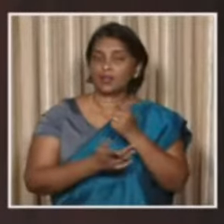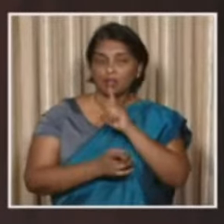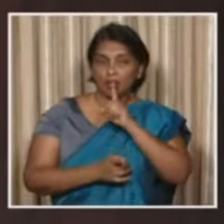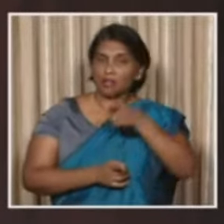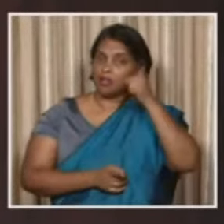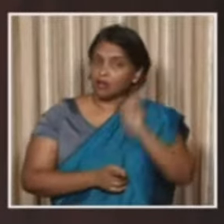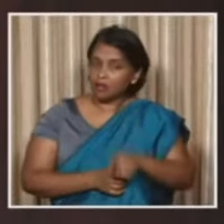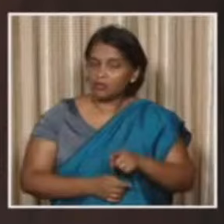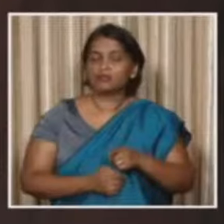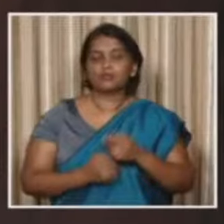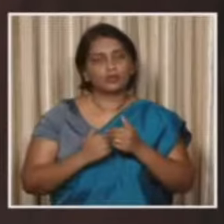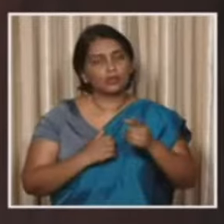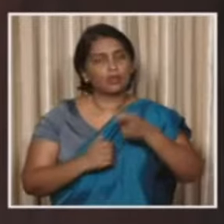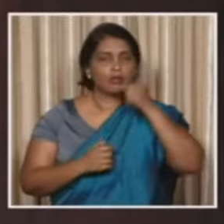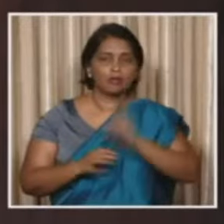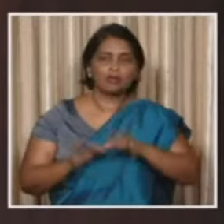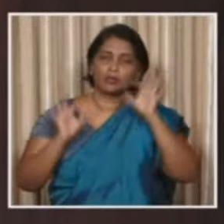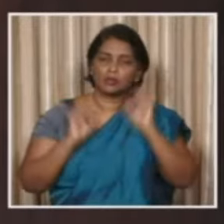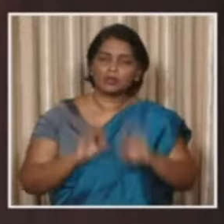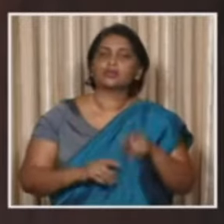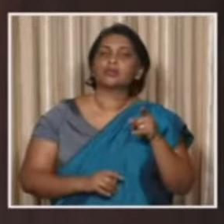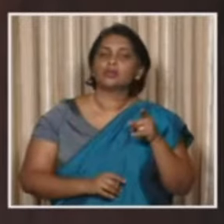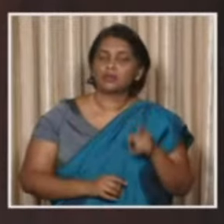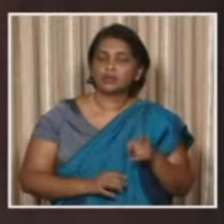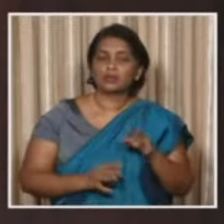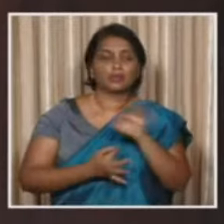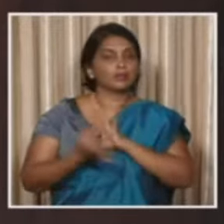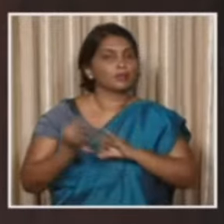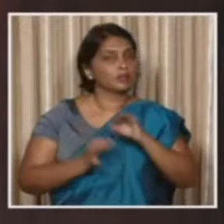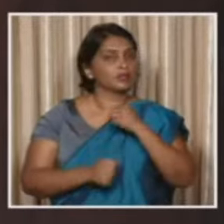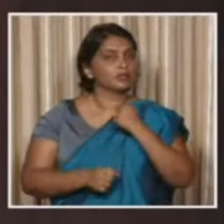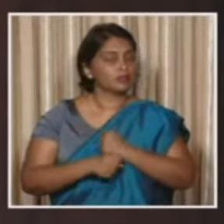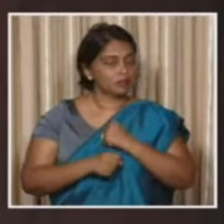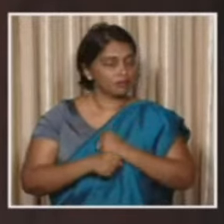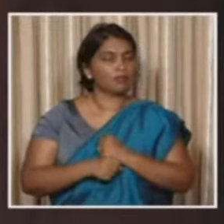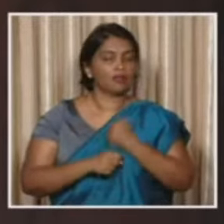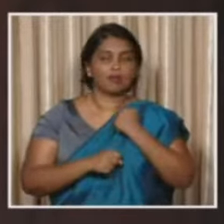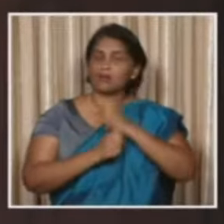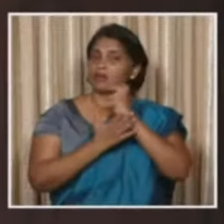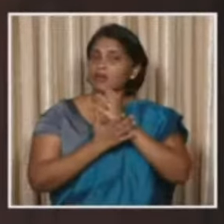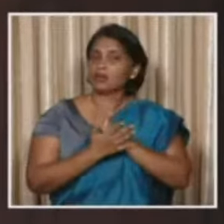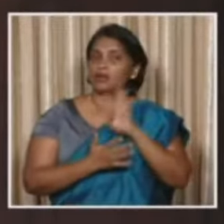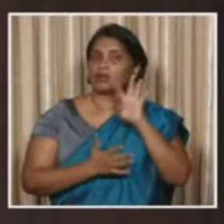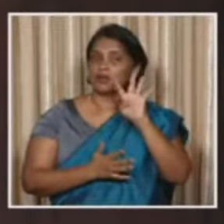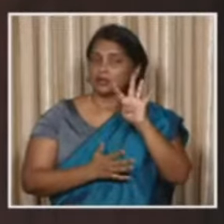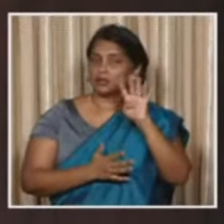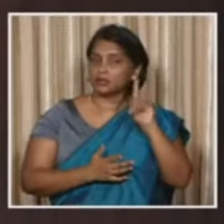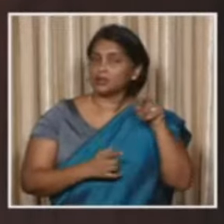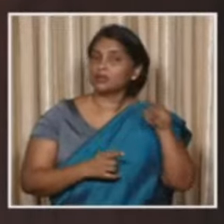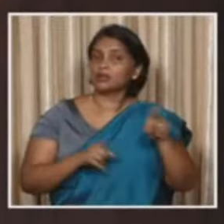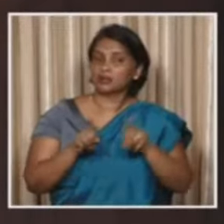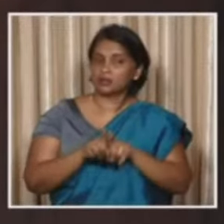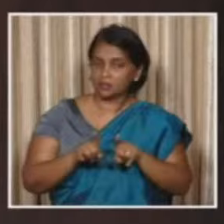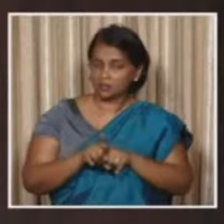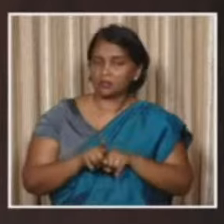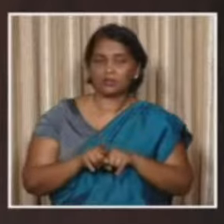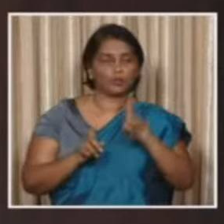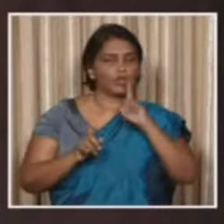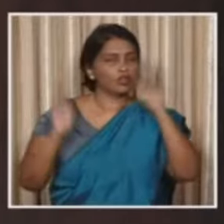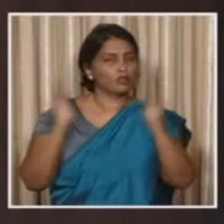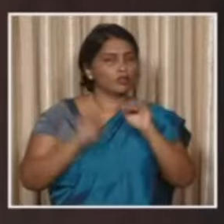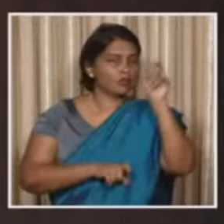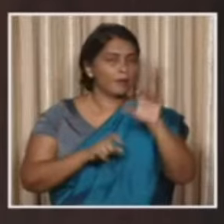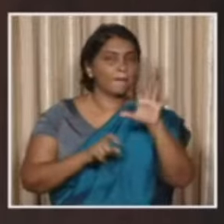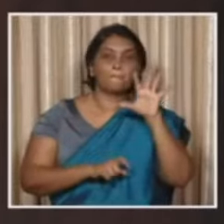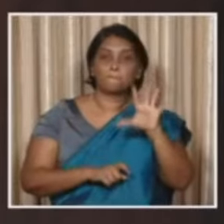නිර්දේශය අනුමත කිරීම හෝ අනුමත නොකිරීම ශ්‍රී ලංකා ප්‍රජාතන්ත්‍රික සමාජවාදී ජනරජයේ ආණ්ඩු ව්‍යවස්ථා 4ක ව්‍යවස්ථා දක්වා ඇති පරිදි ආම සමාජිකයන් පස්